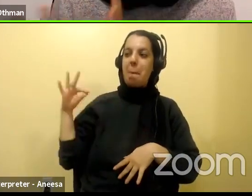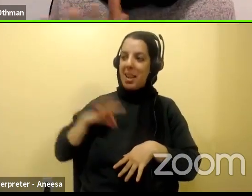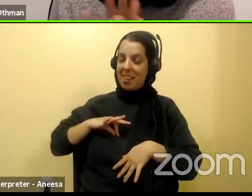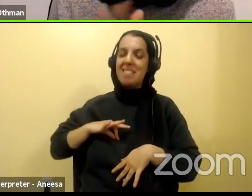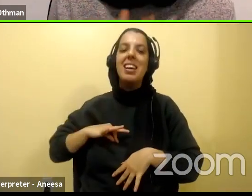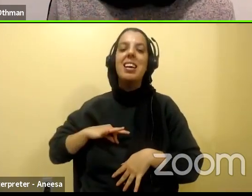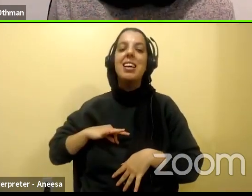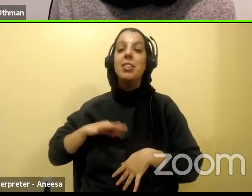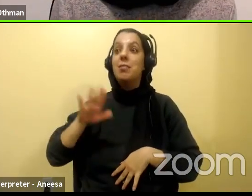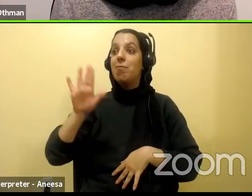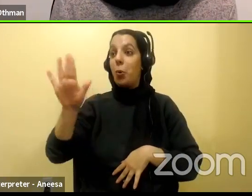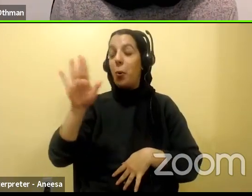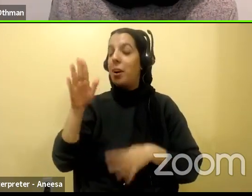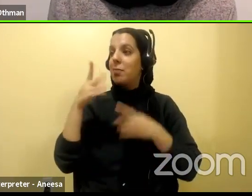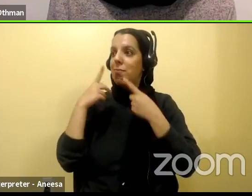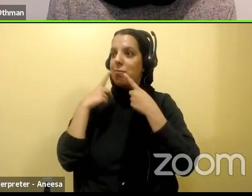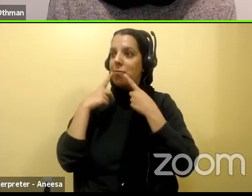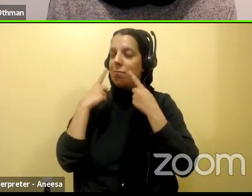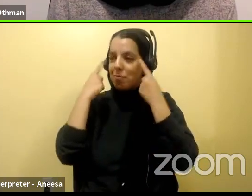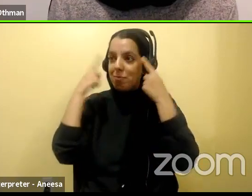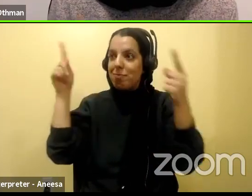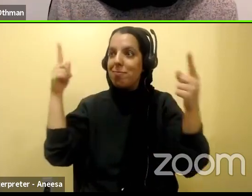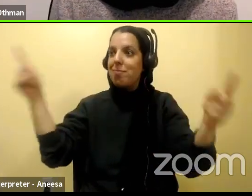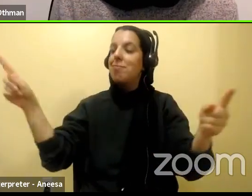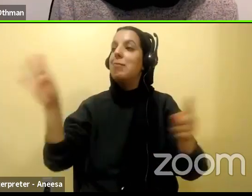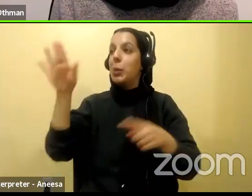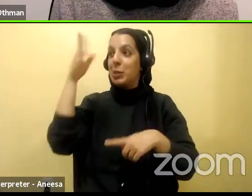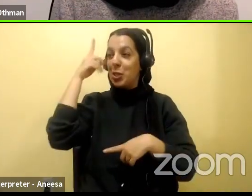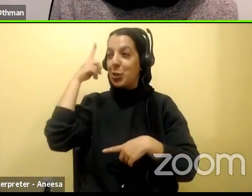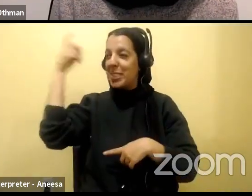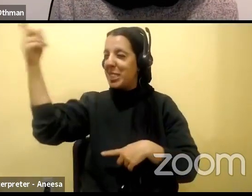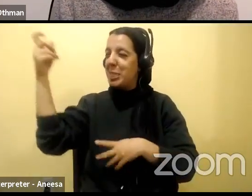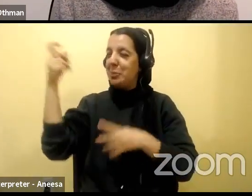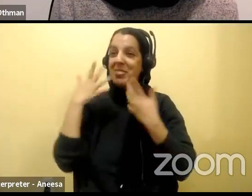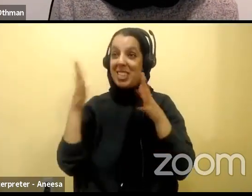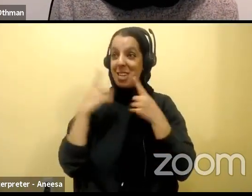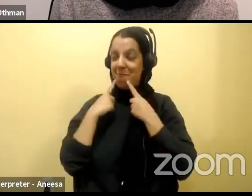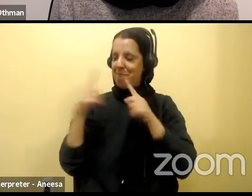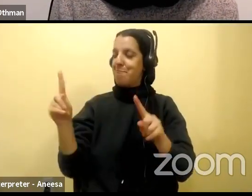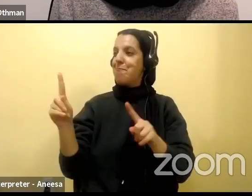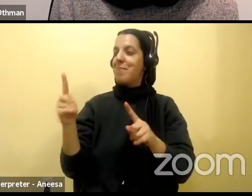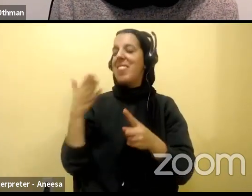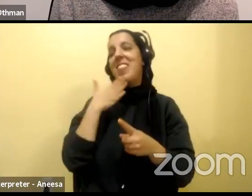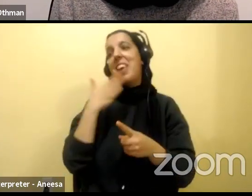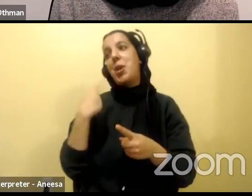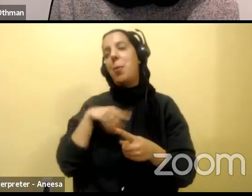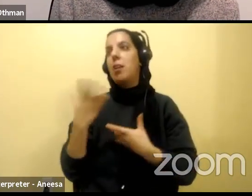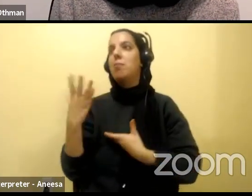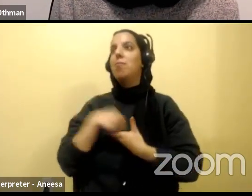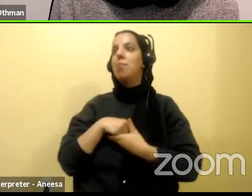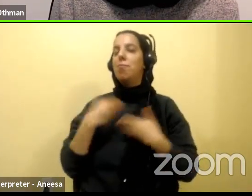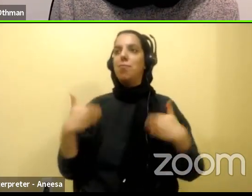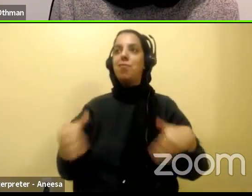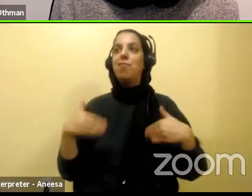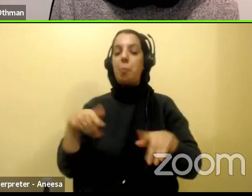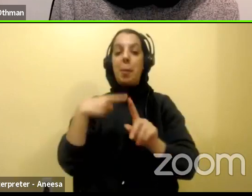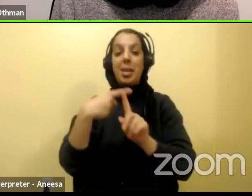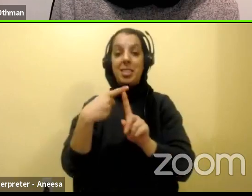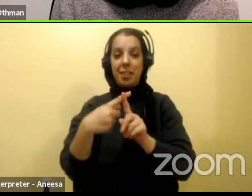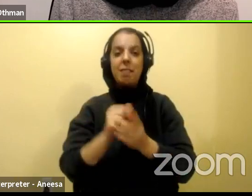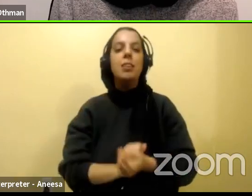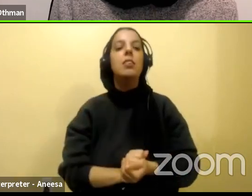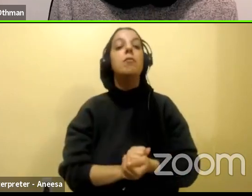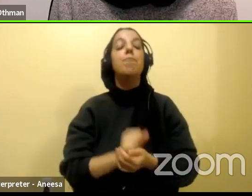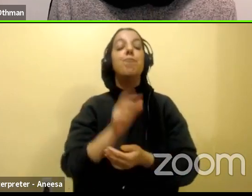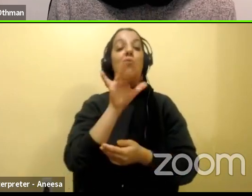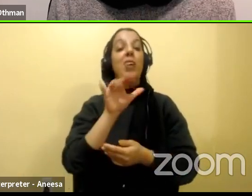the world championships and overcoming all the obstacles you faced. شكراً كثير لاستضافتكم إلي. So we do have